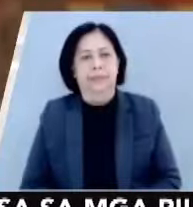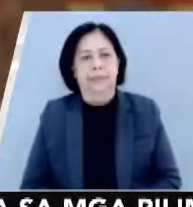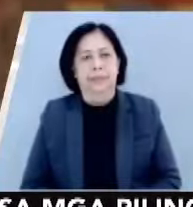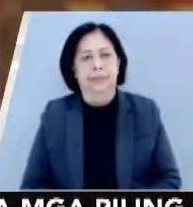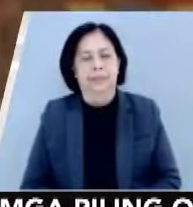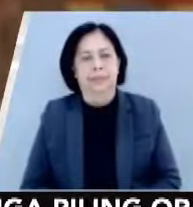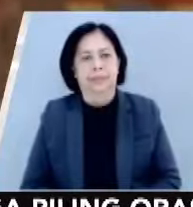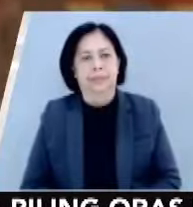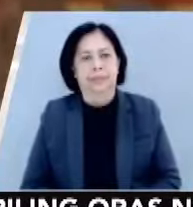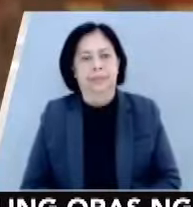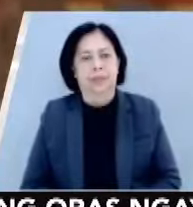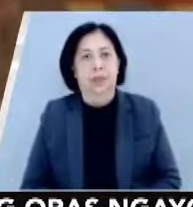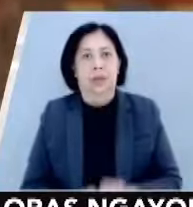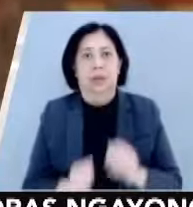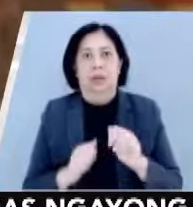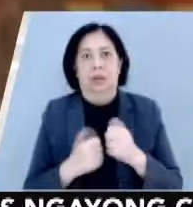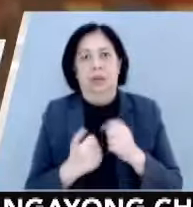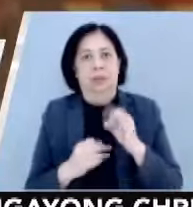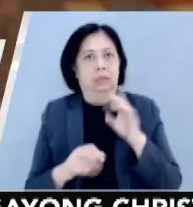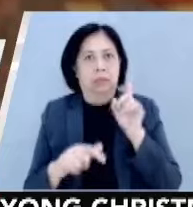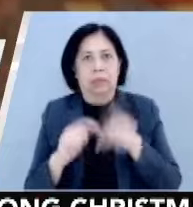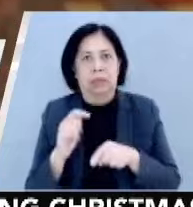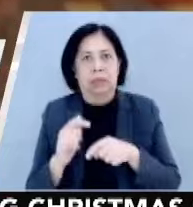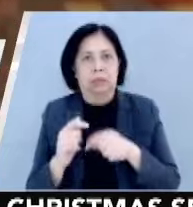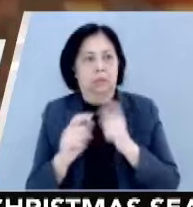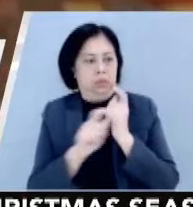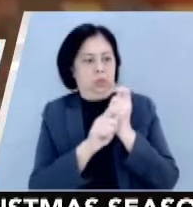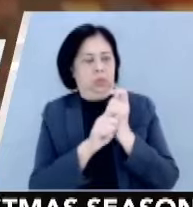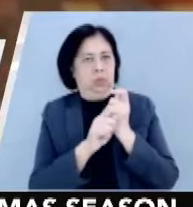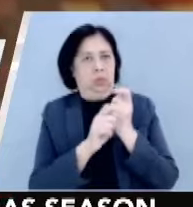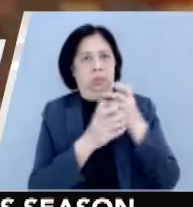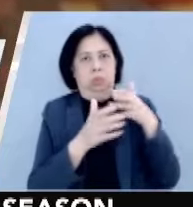Paano nga naman kung hindi makapasok yung mga truck ng bumbero, di ba?